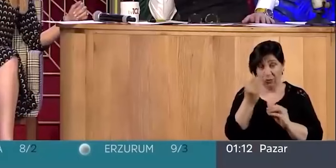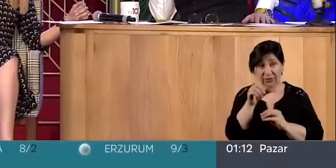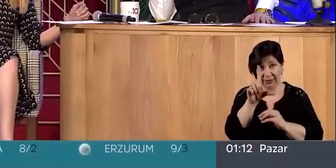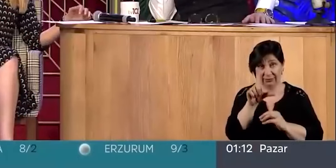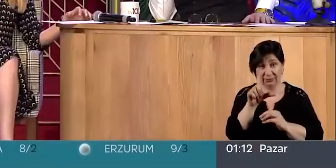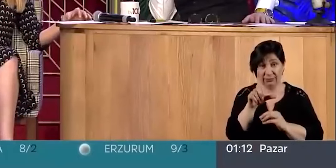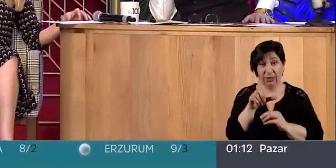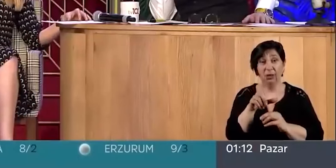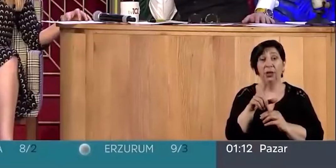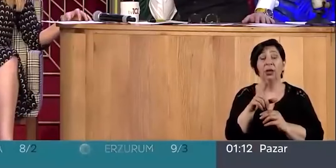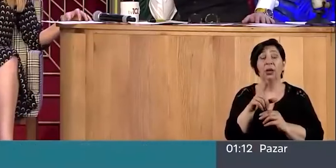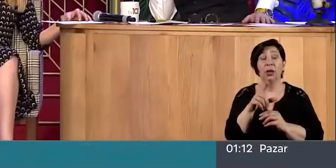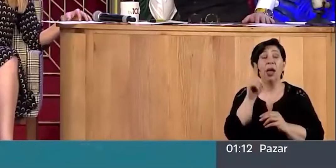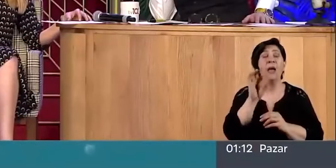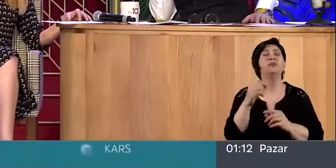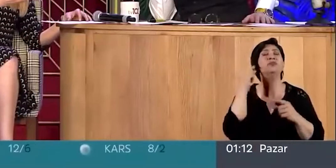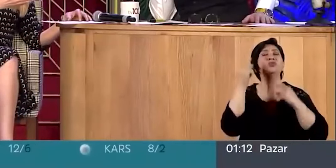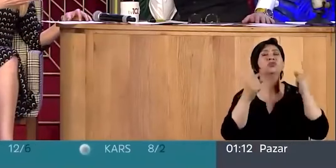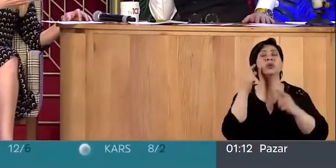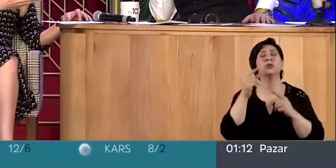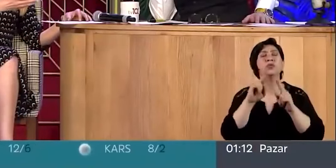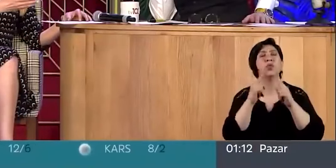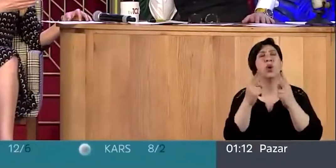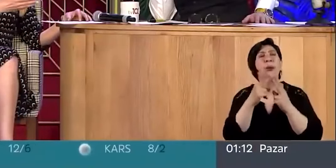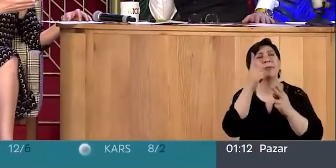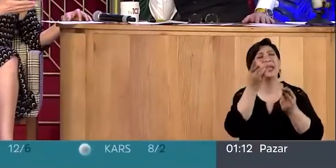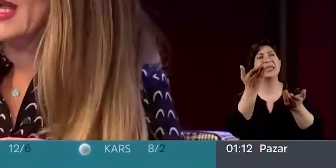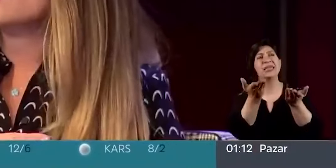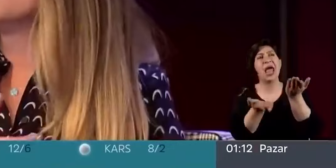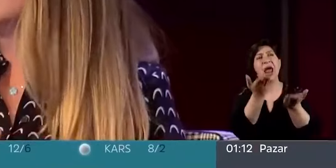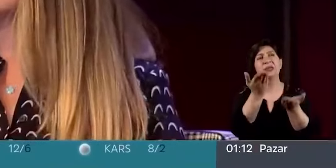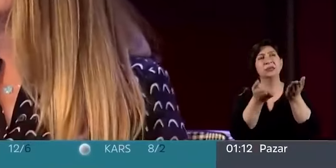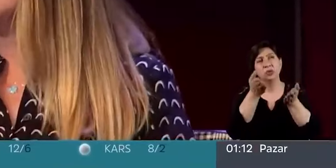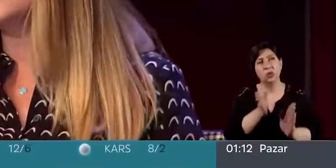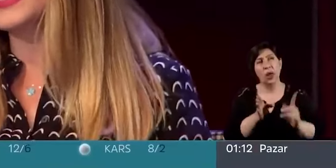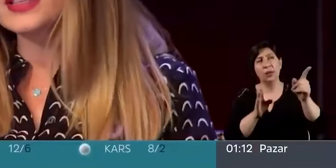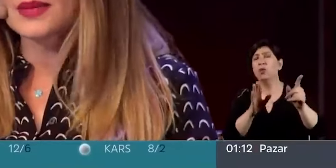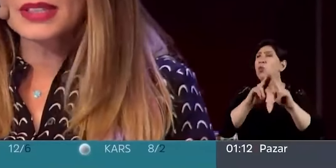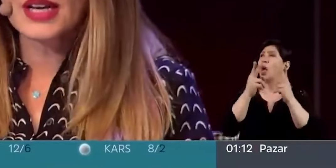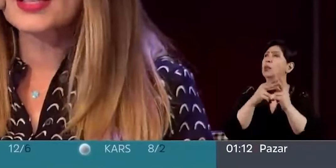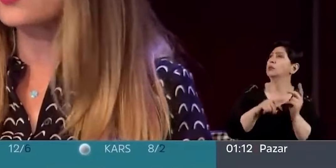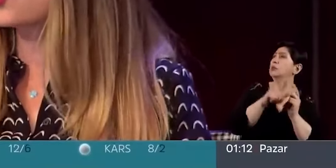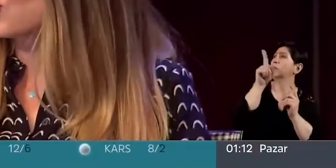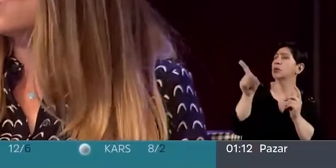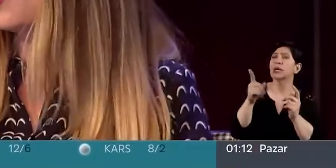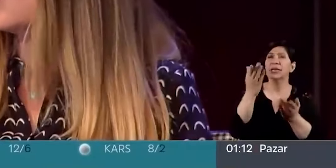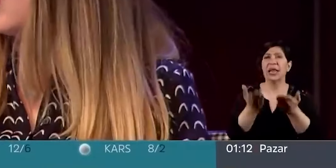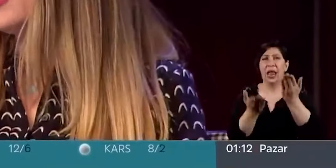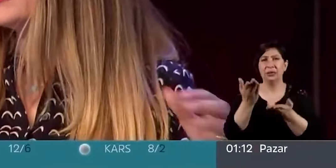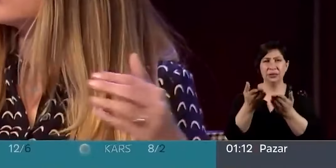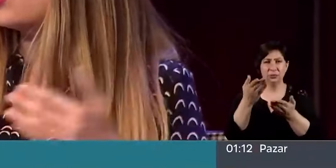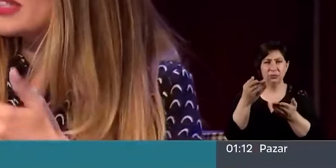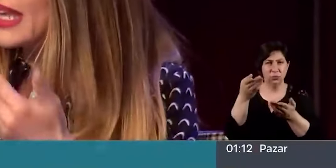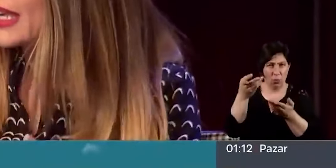bölü 12. Ve şunu hep düşünürdüm. Yani dünyanın bir yerinde bir terazi burcu doğarken dünyanın herhangi bir yerinde bir terazi burcu ölüyor